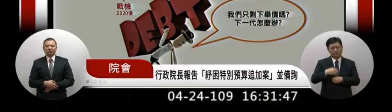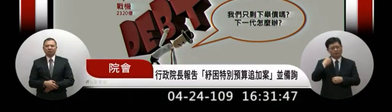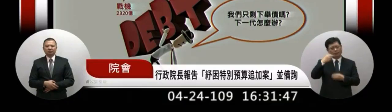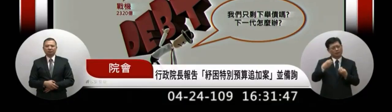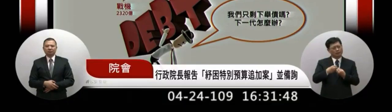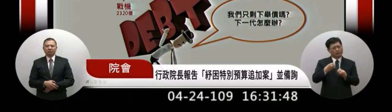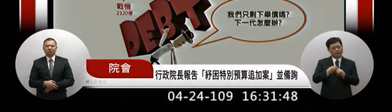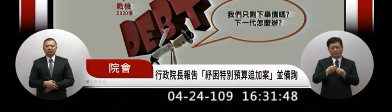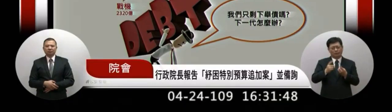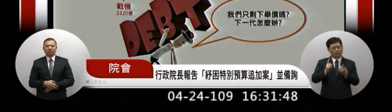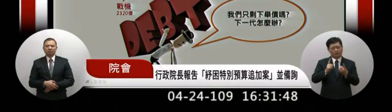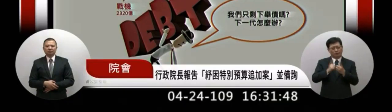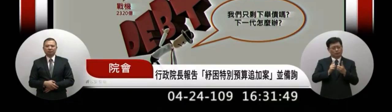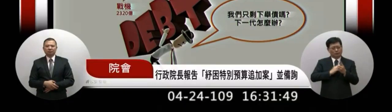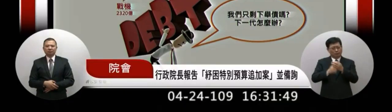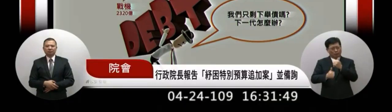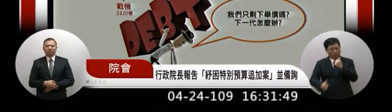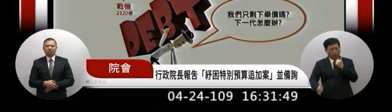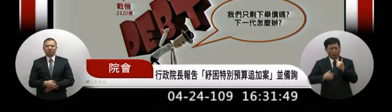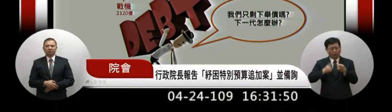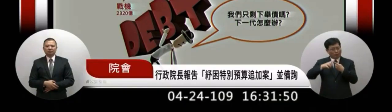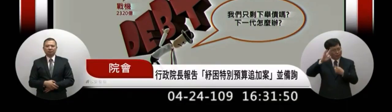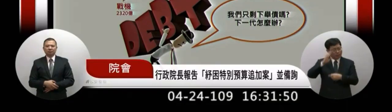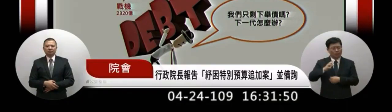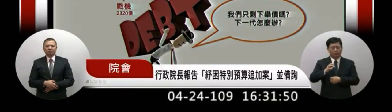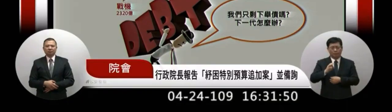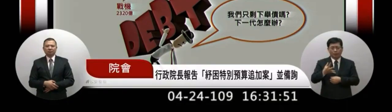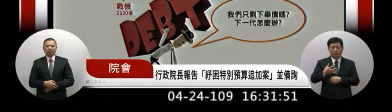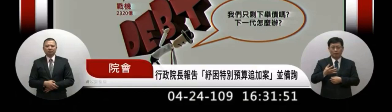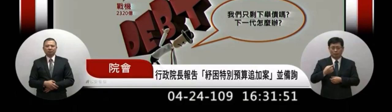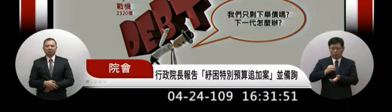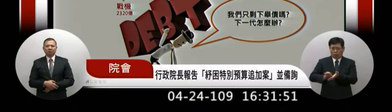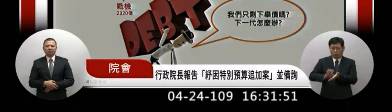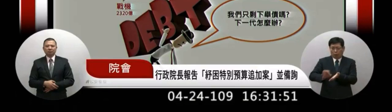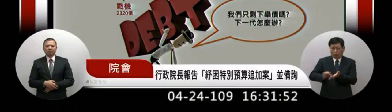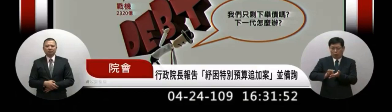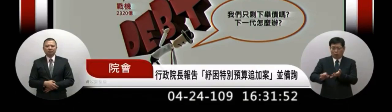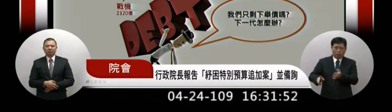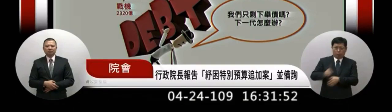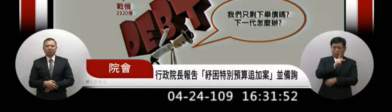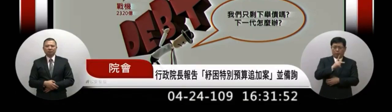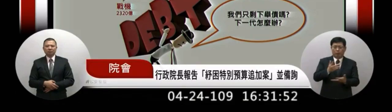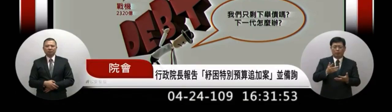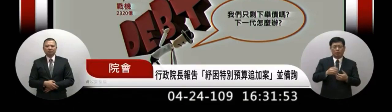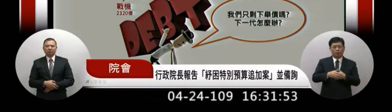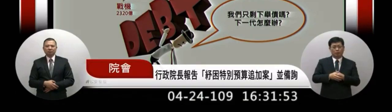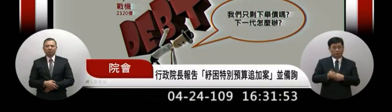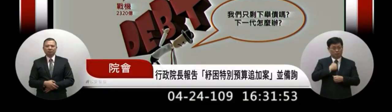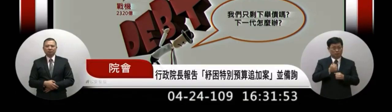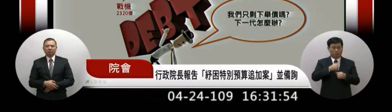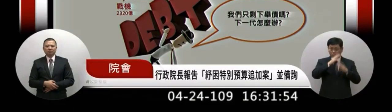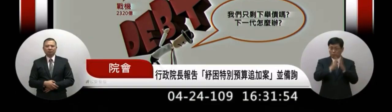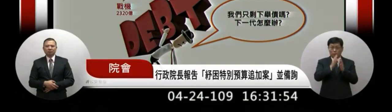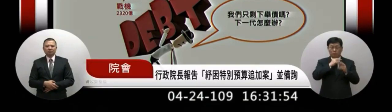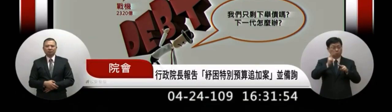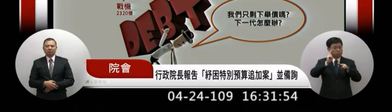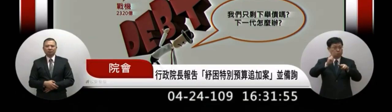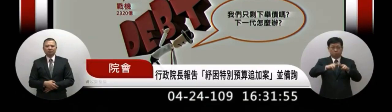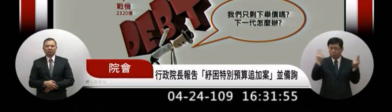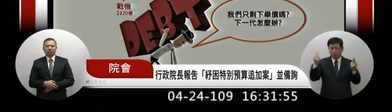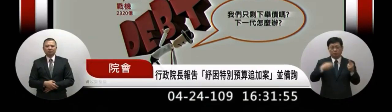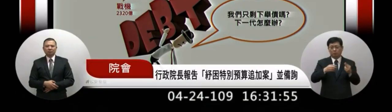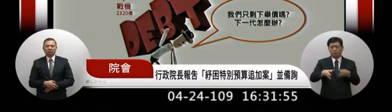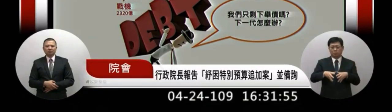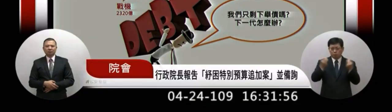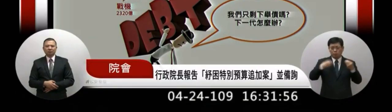觉得我对不起子孙了。就讲爱敢开这些钱，那你举债上限都怕亏啊，叫有可